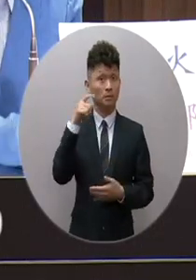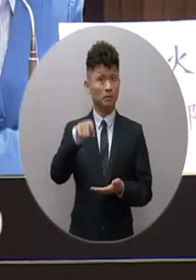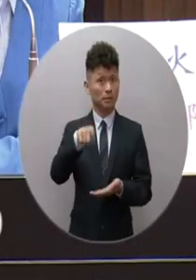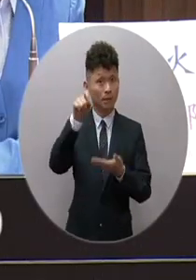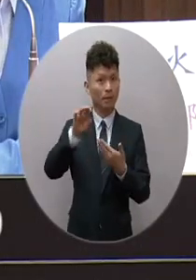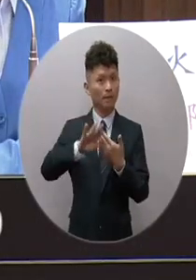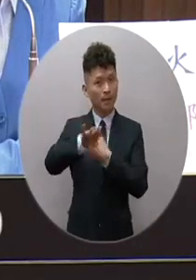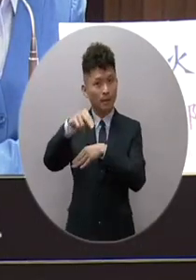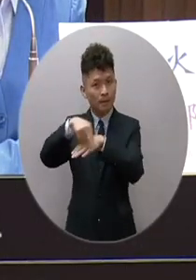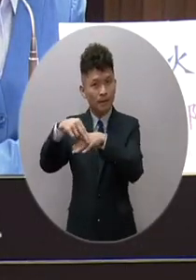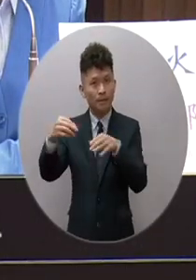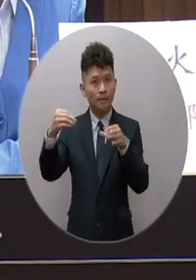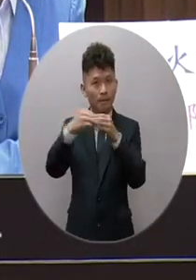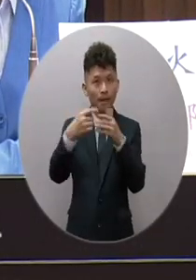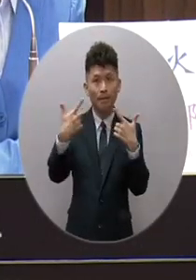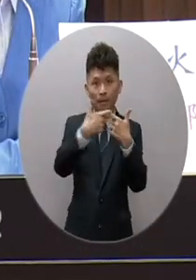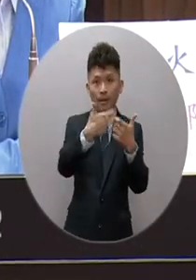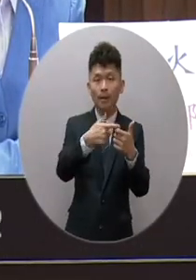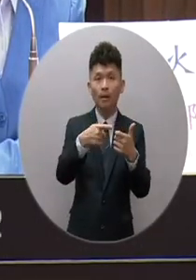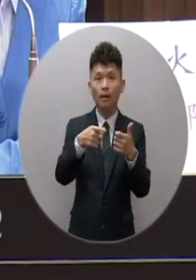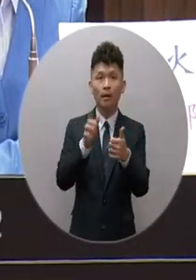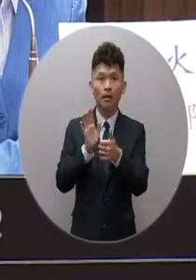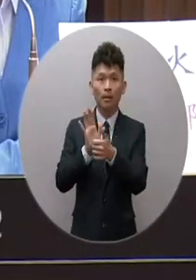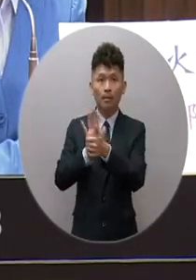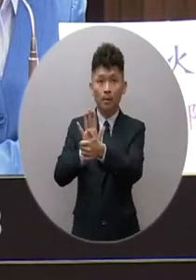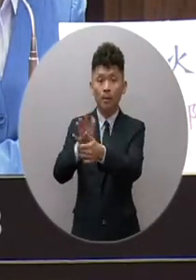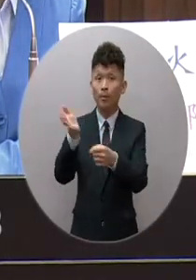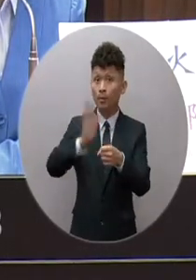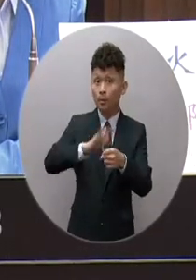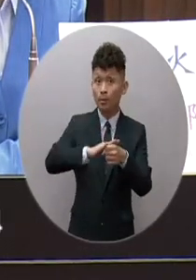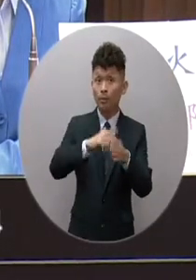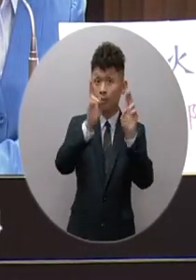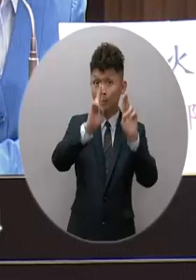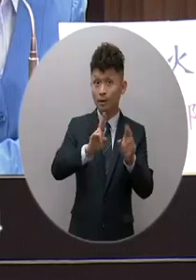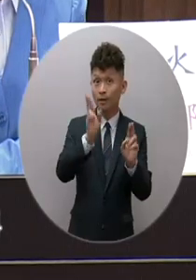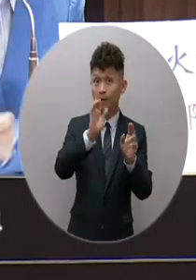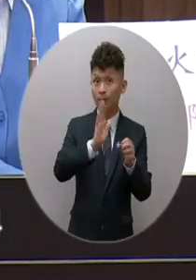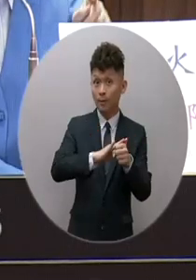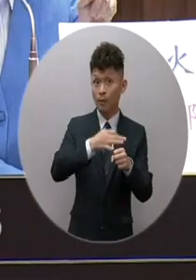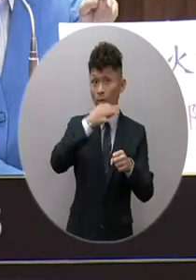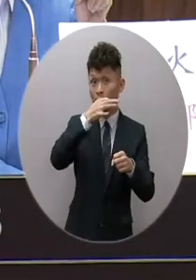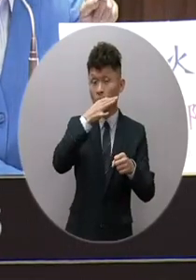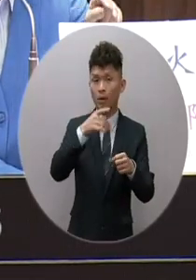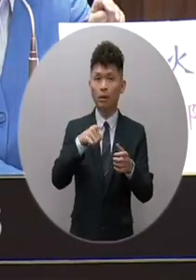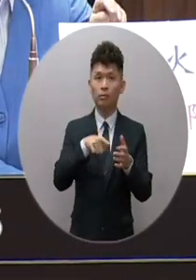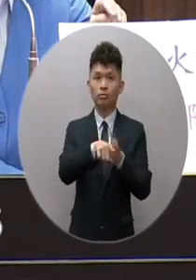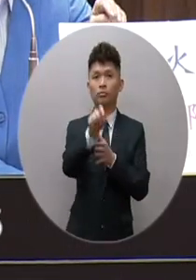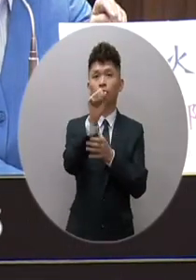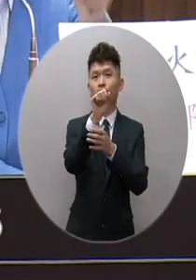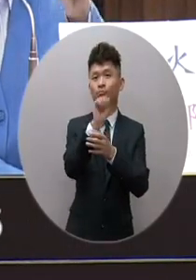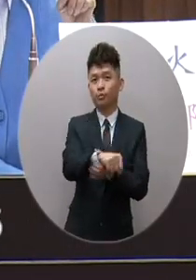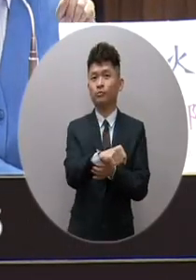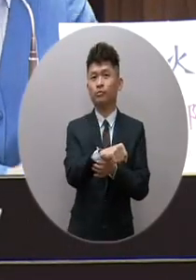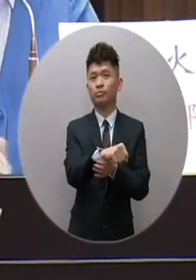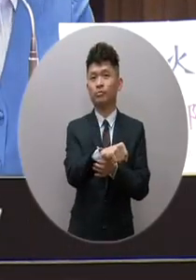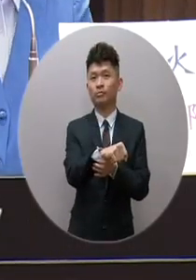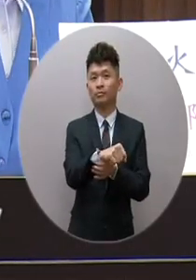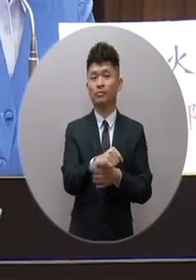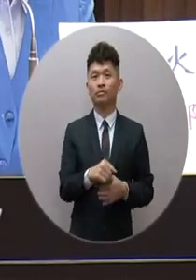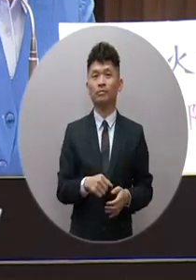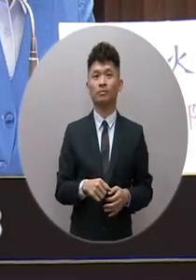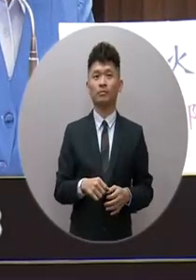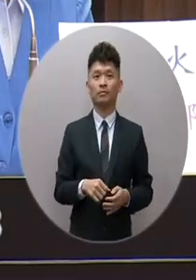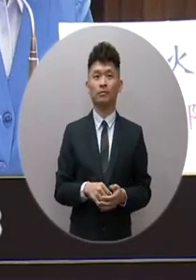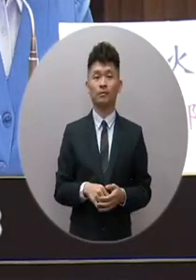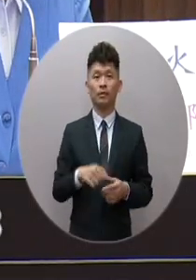他的配套措施才有效，可以补充电力的话，那么你就直接答应我，就是我